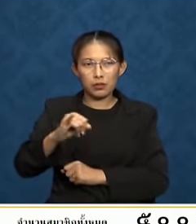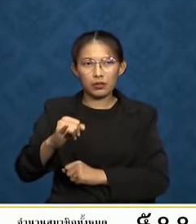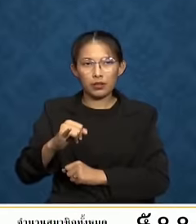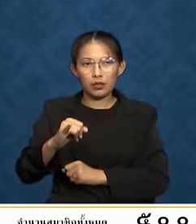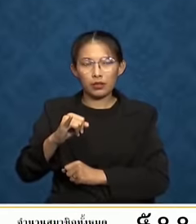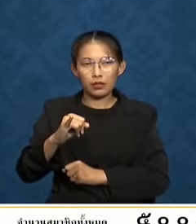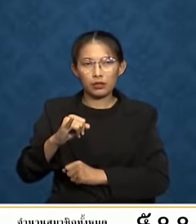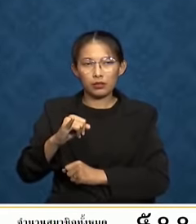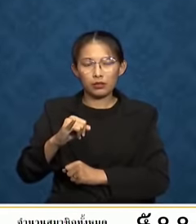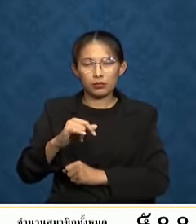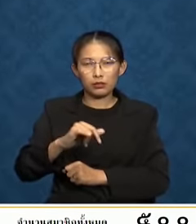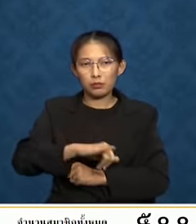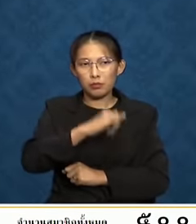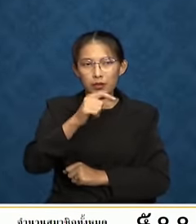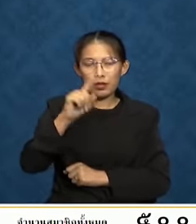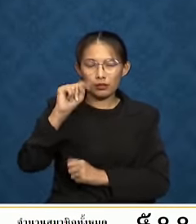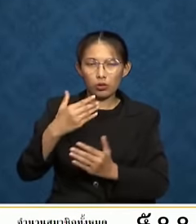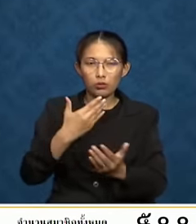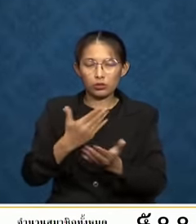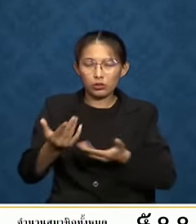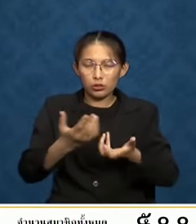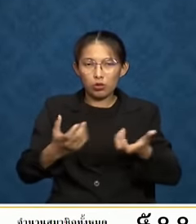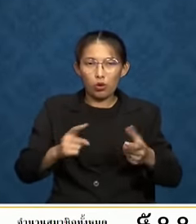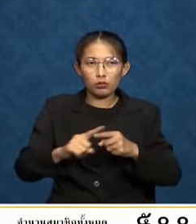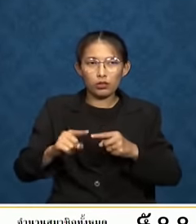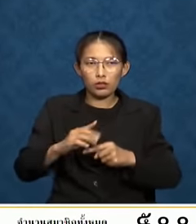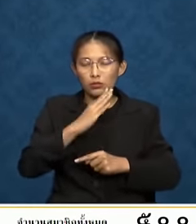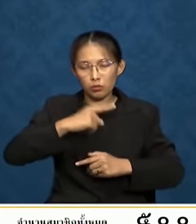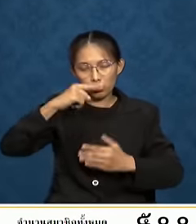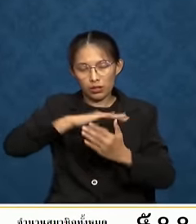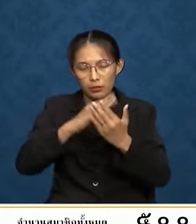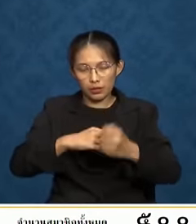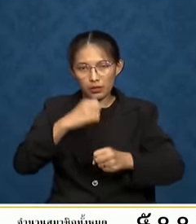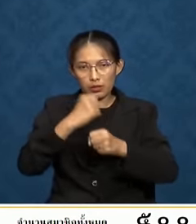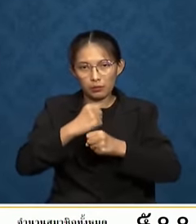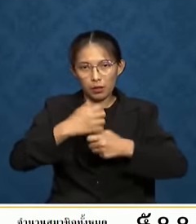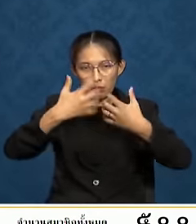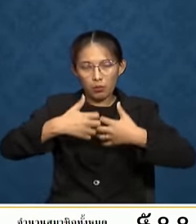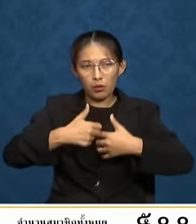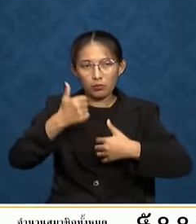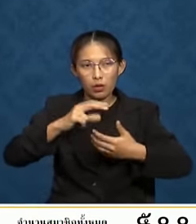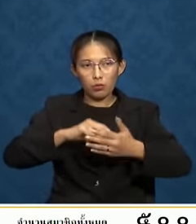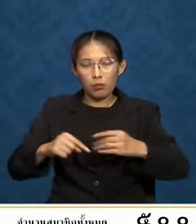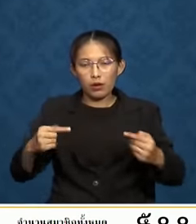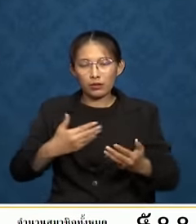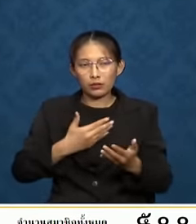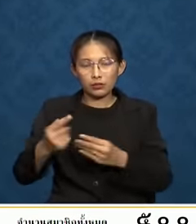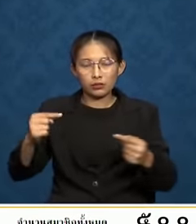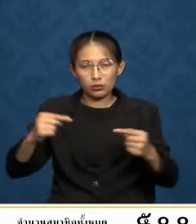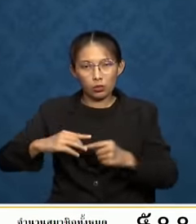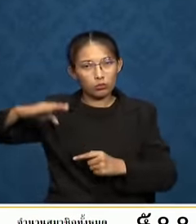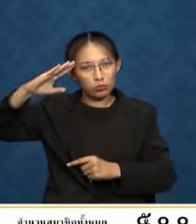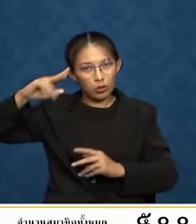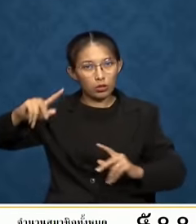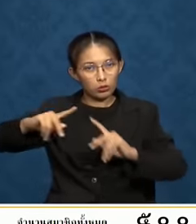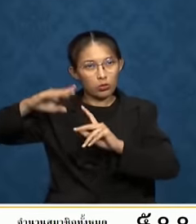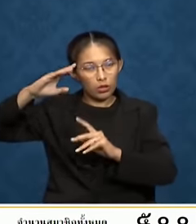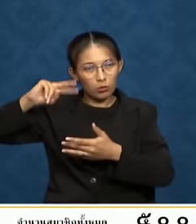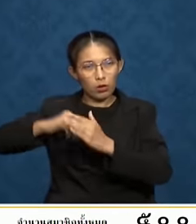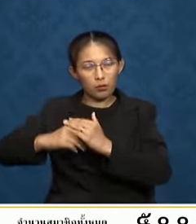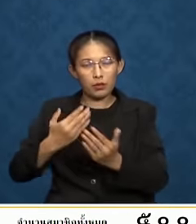ซื้ออาวุธใดยุทธโธปกรณ์ใดดที่ผลิตได้ในประเทศให้กระทรวงกระโหมหรือเหล่าทัพซื้อเป็น